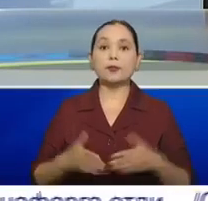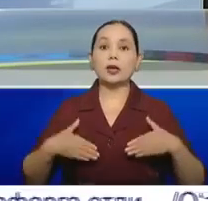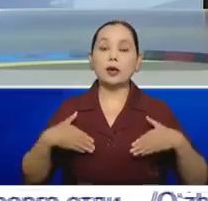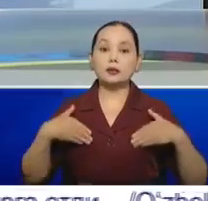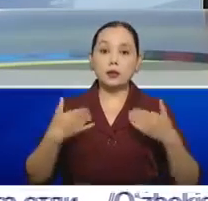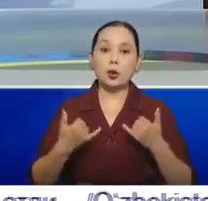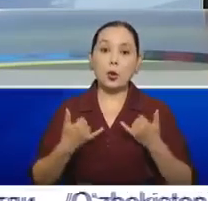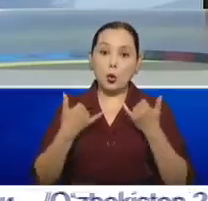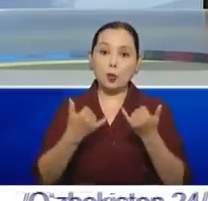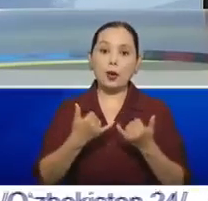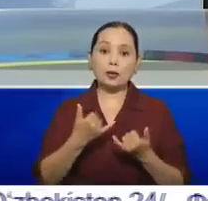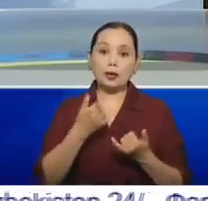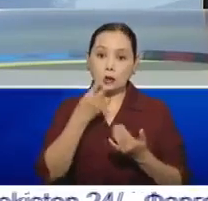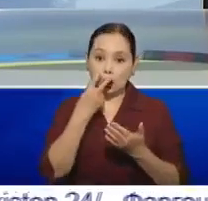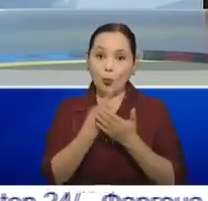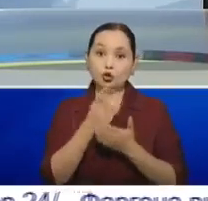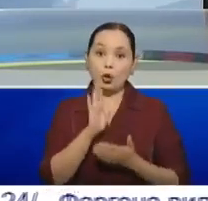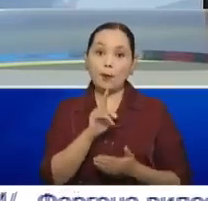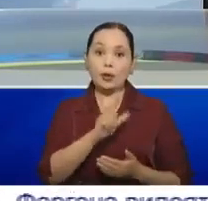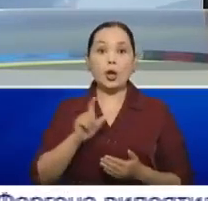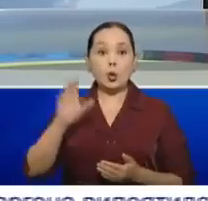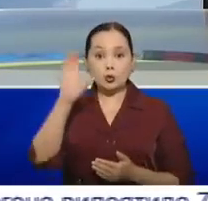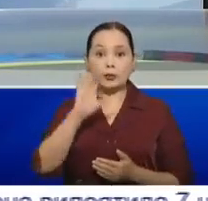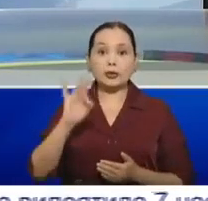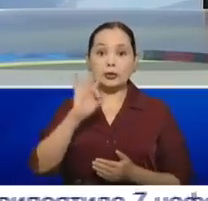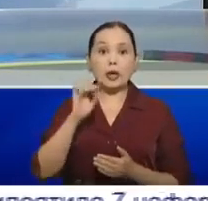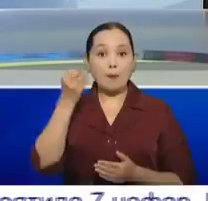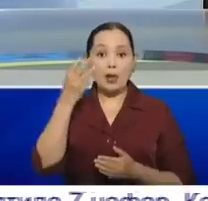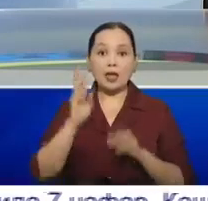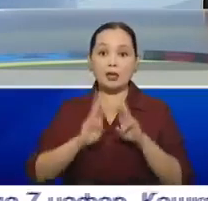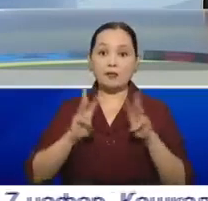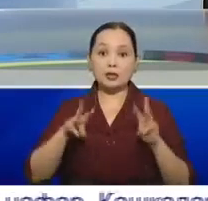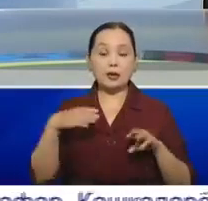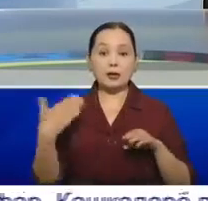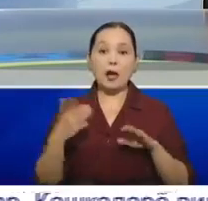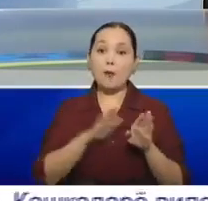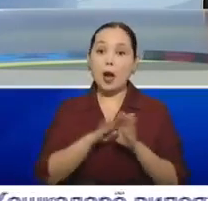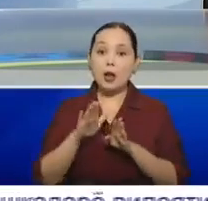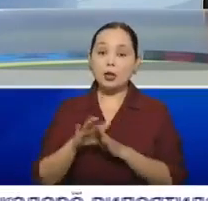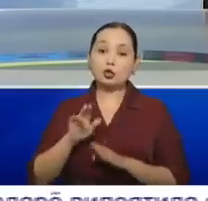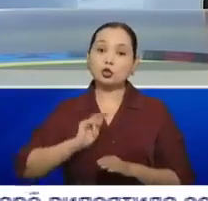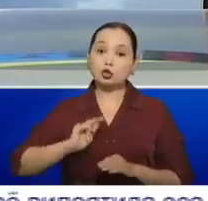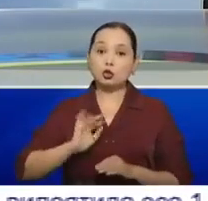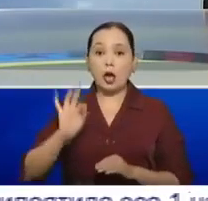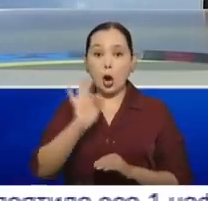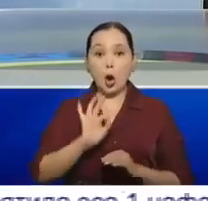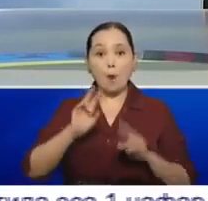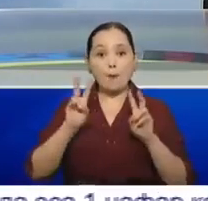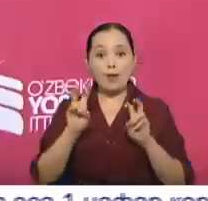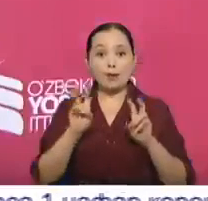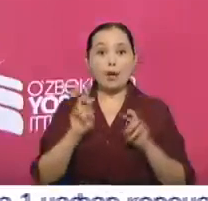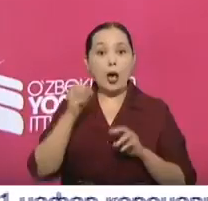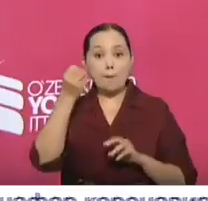Assalomu alaykum, hurmatli tomoshabinlar. Bugun O'zbekiston Respublikasi Madaniyat vazirligi tomonidan amalga oshirilgan ishlar mavzusida va